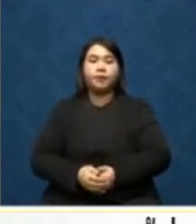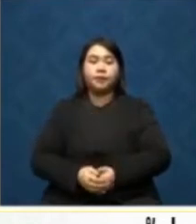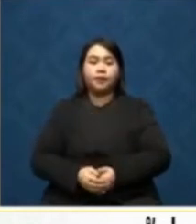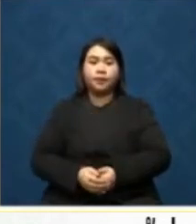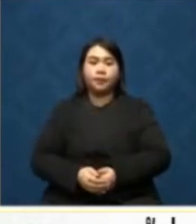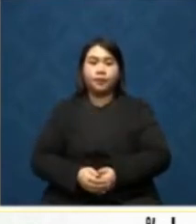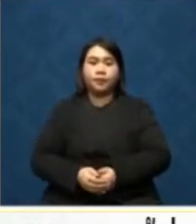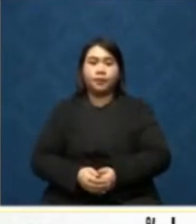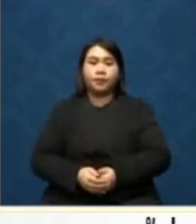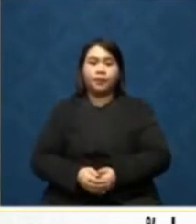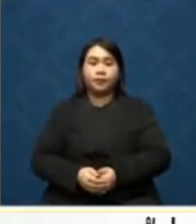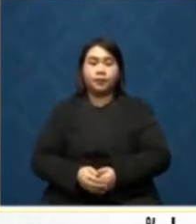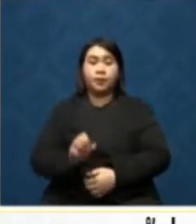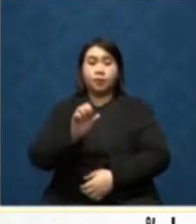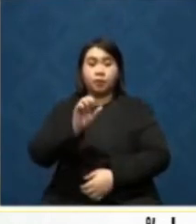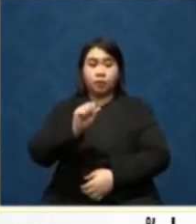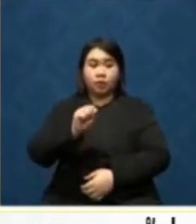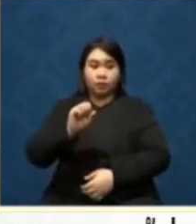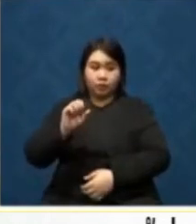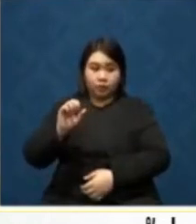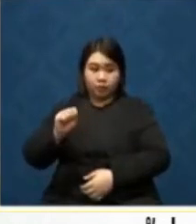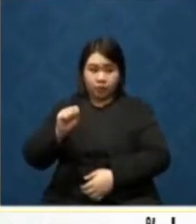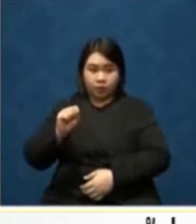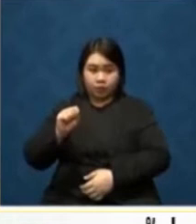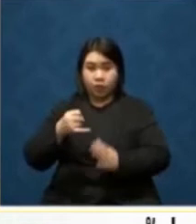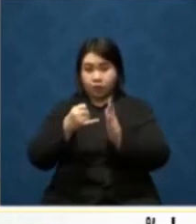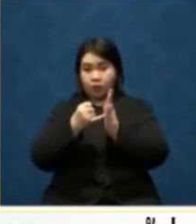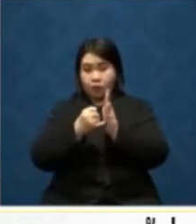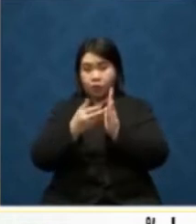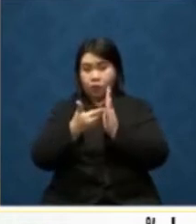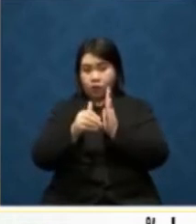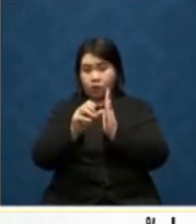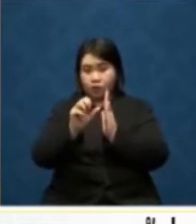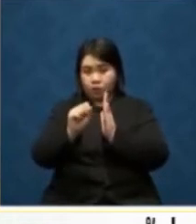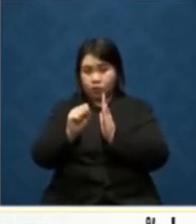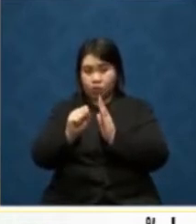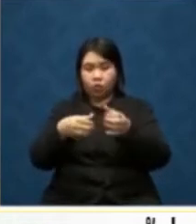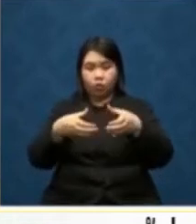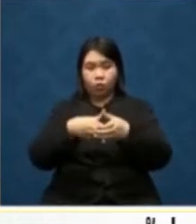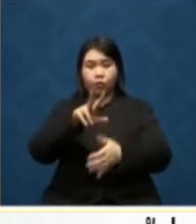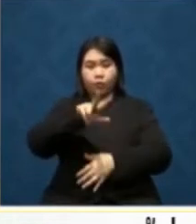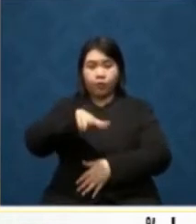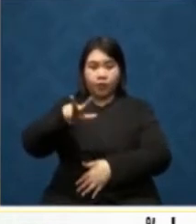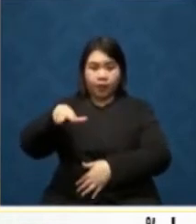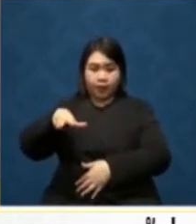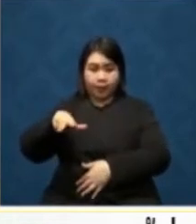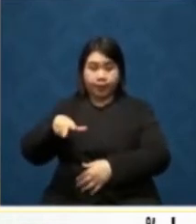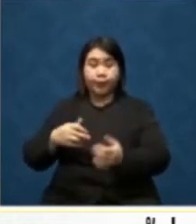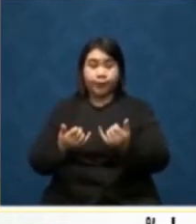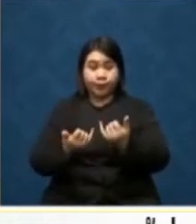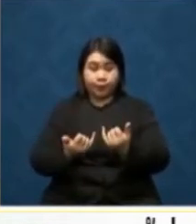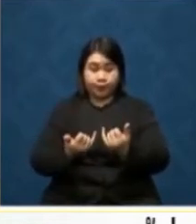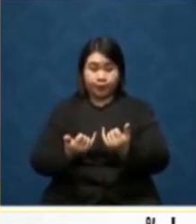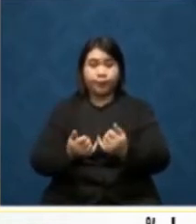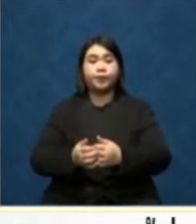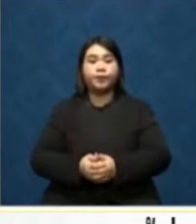ทประทานสบหาท toppระรบ ผมนิยมเวทชะกามา สมาชิกษภาผู้แทน ลาสด